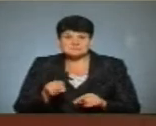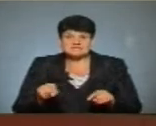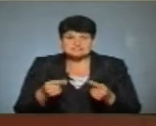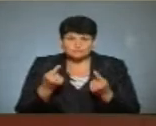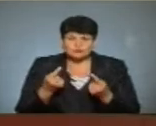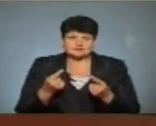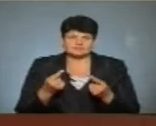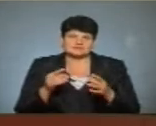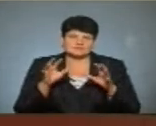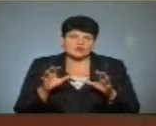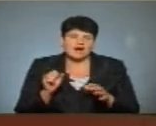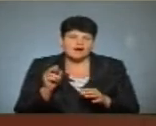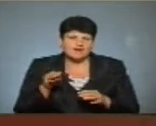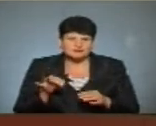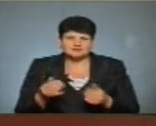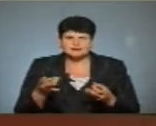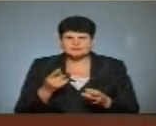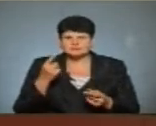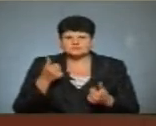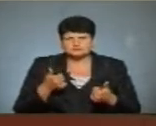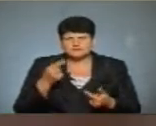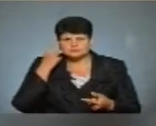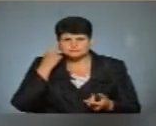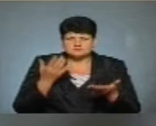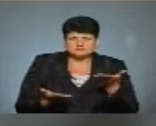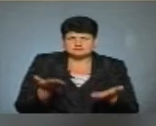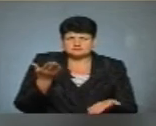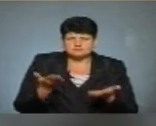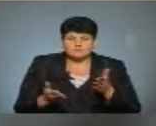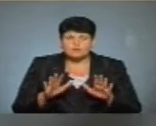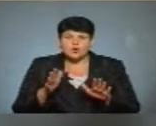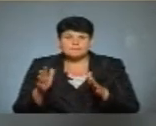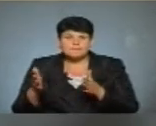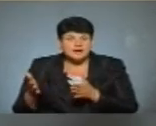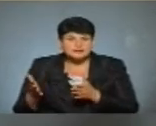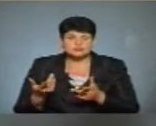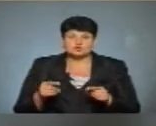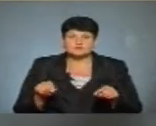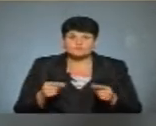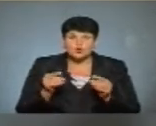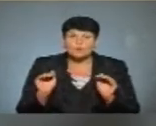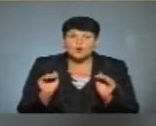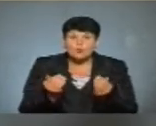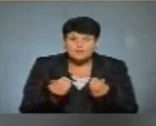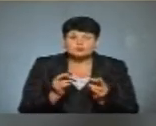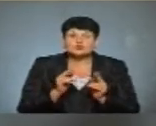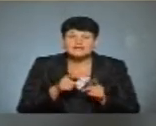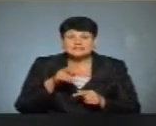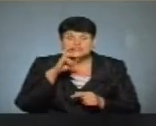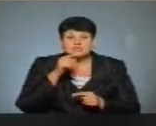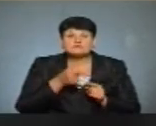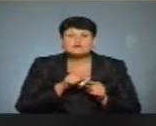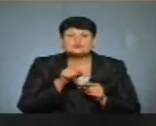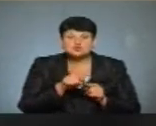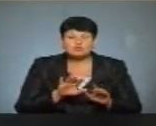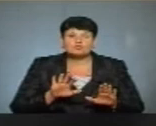законні акти, потрібно добре зважити усі моменти. Якщо ми створюємо обмеження, то як держава в цьому випадку